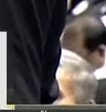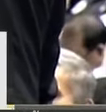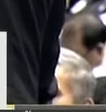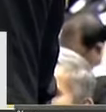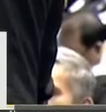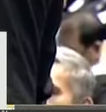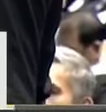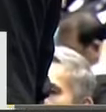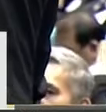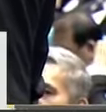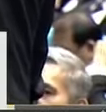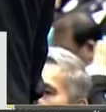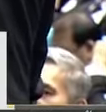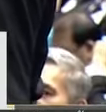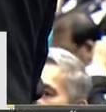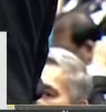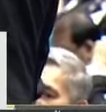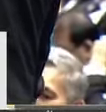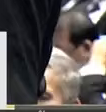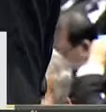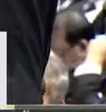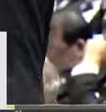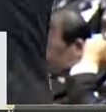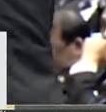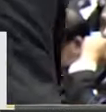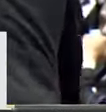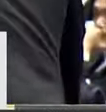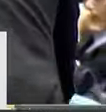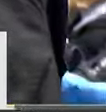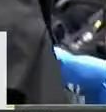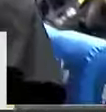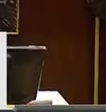พลเอกประยุทธ์จันทร์โอชา